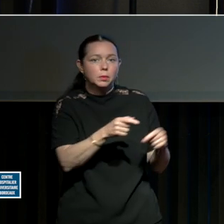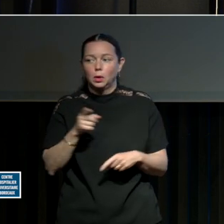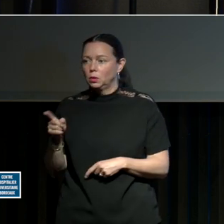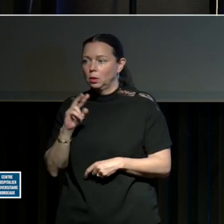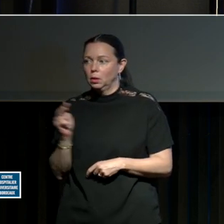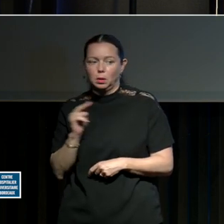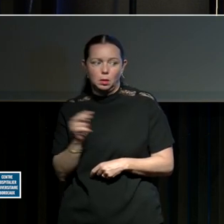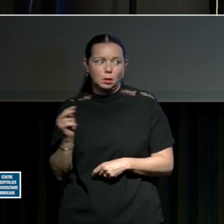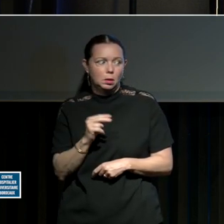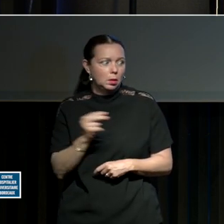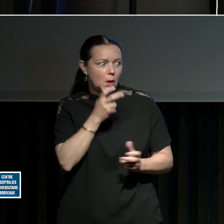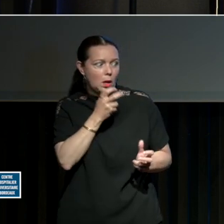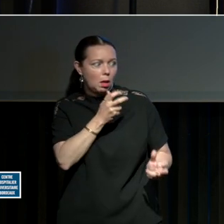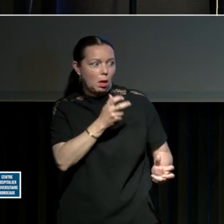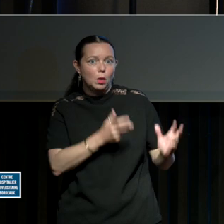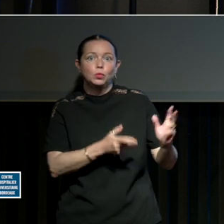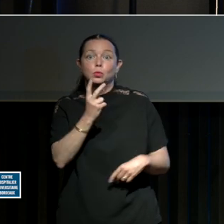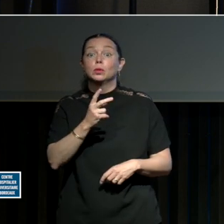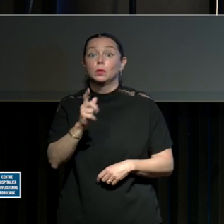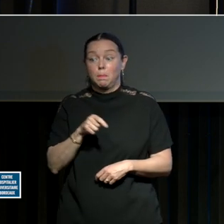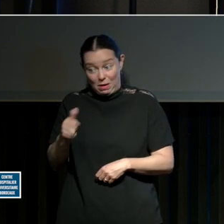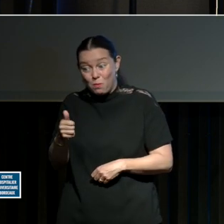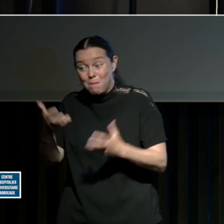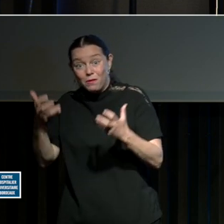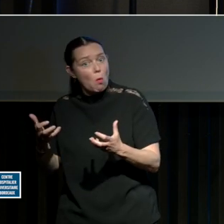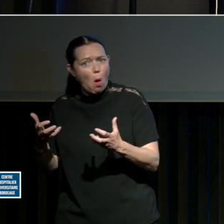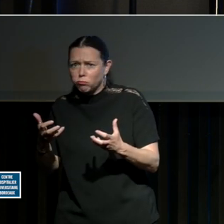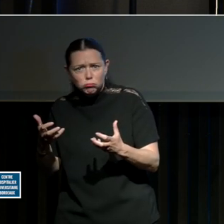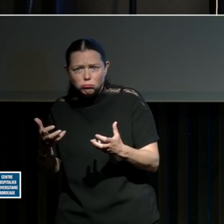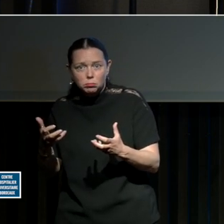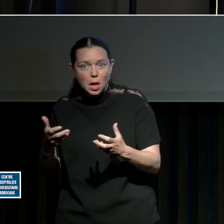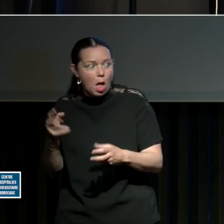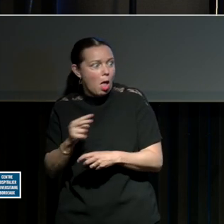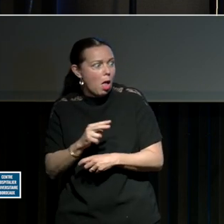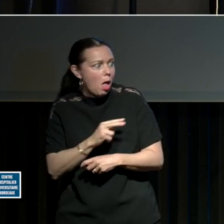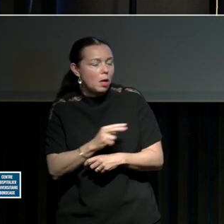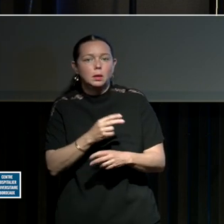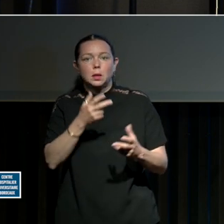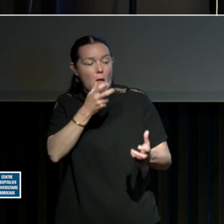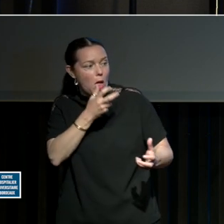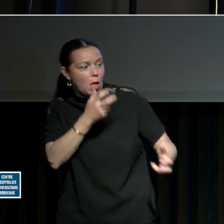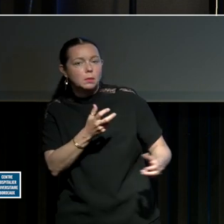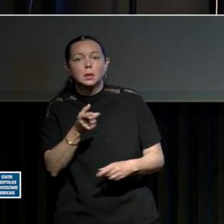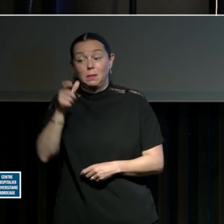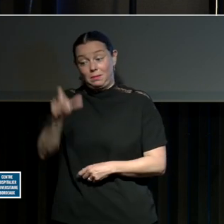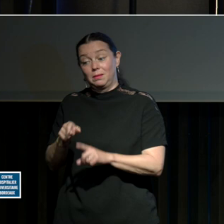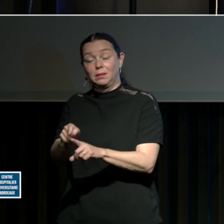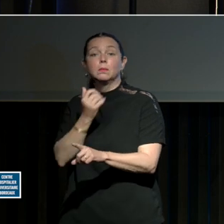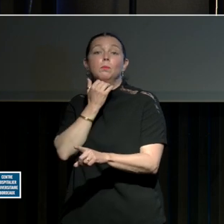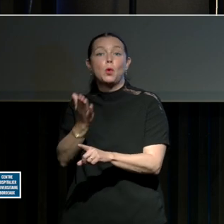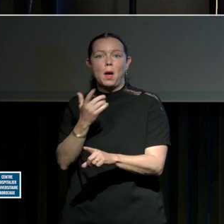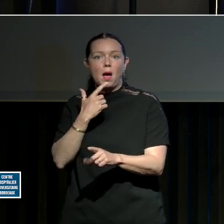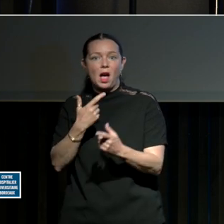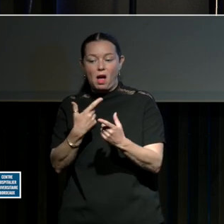plus intense ou plus fréquemment qu'il ne le souhaite, et avec une incapacité pour lui à